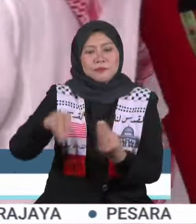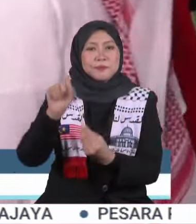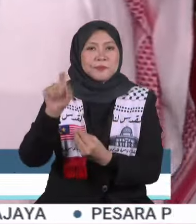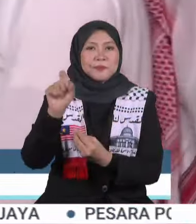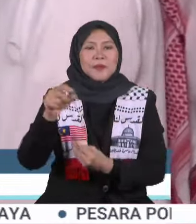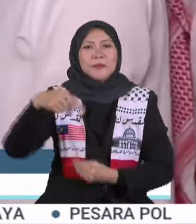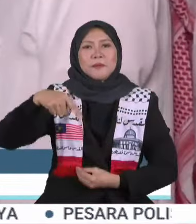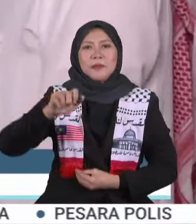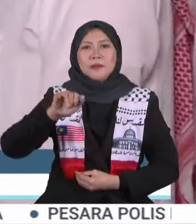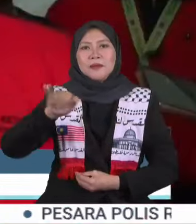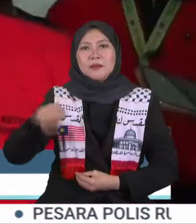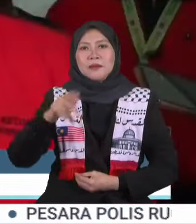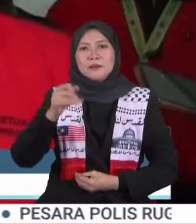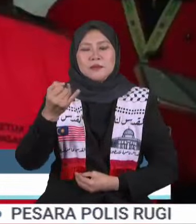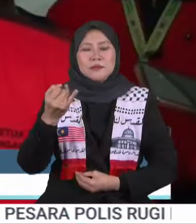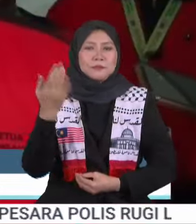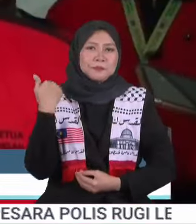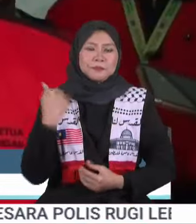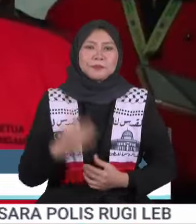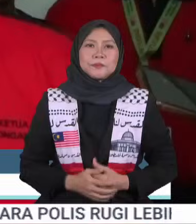package.